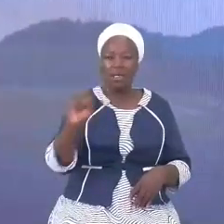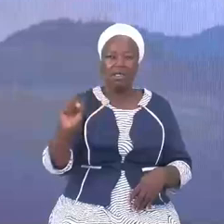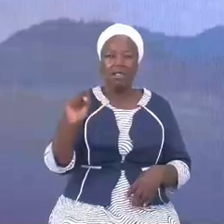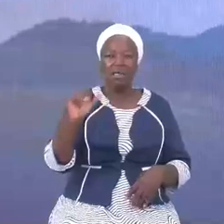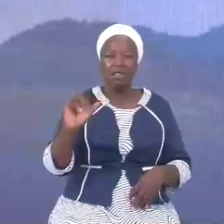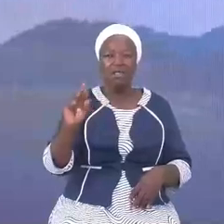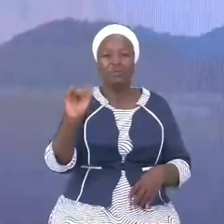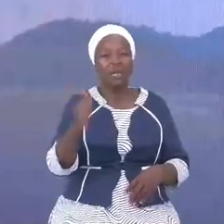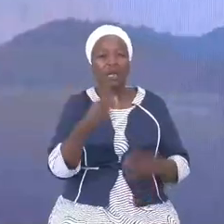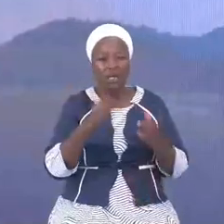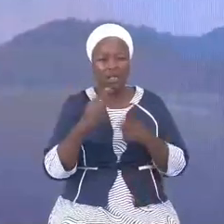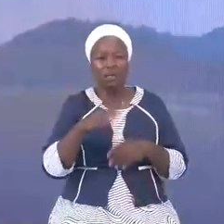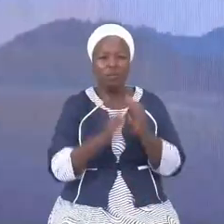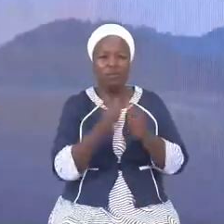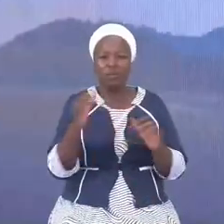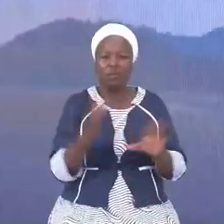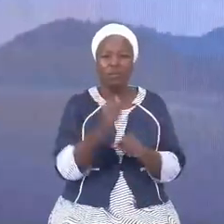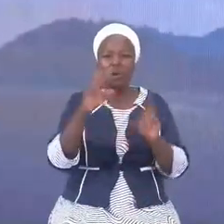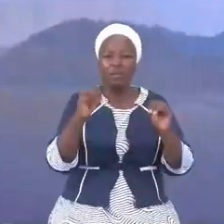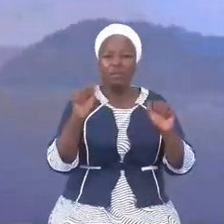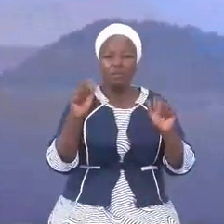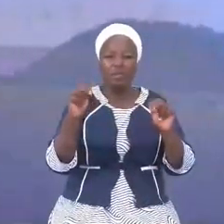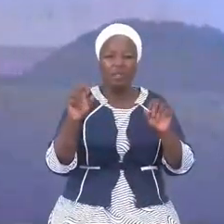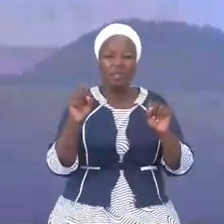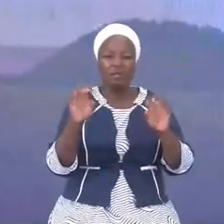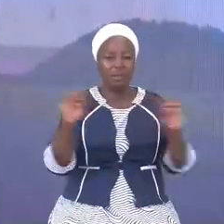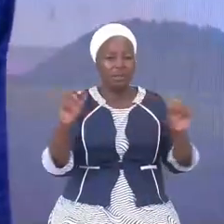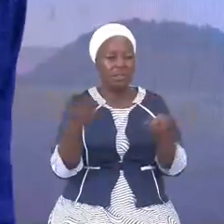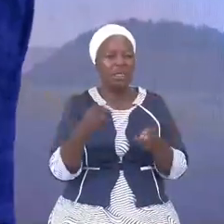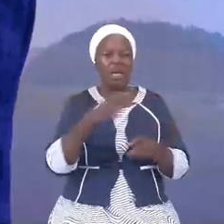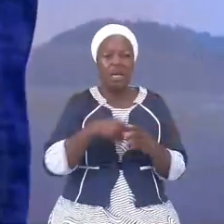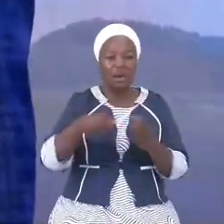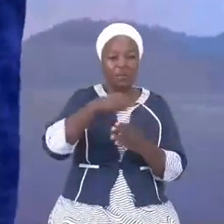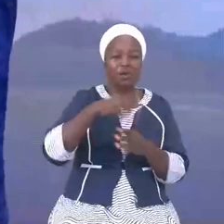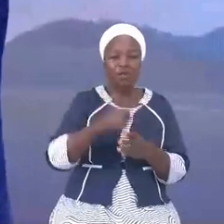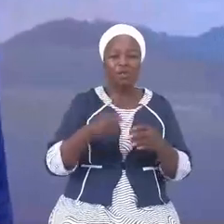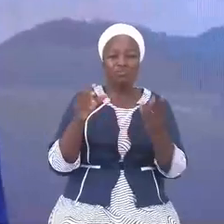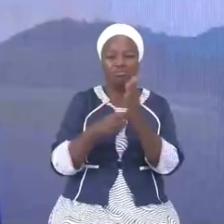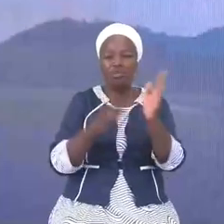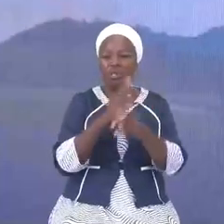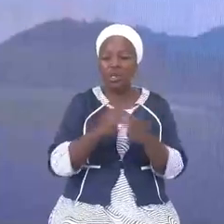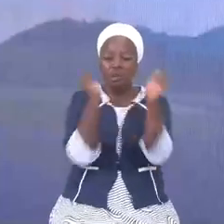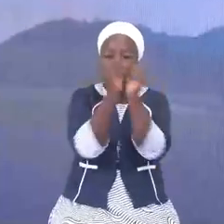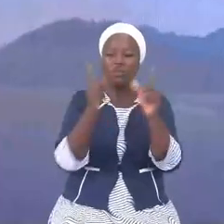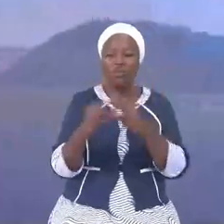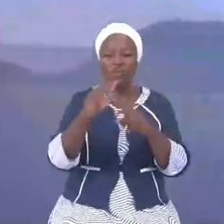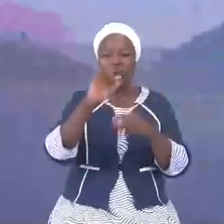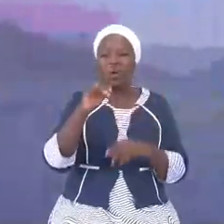à Babylone. Verset 12. Lorsqu'il fut dans la détresse,